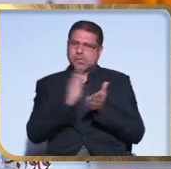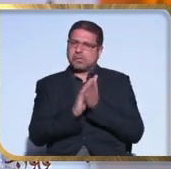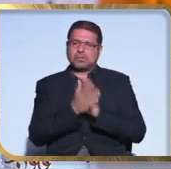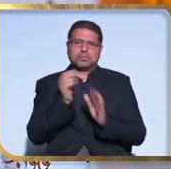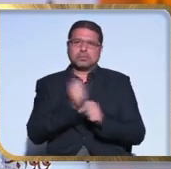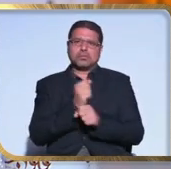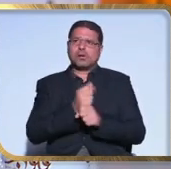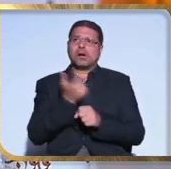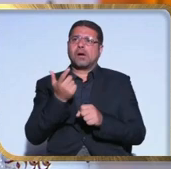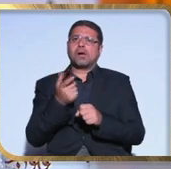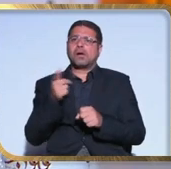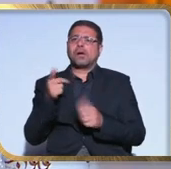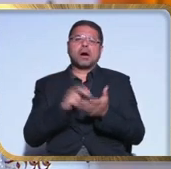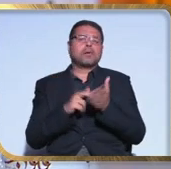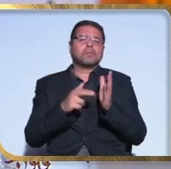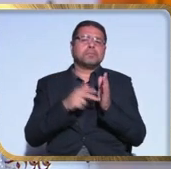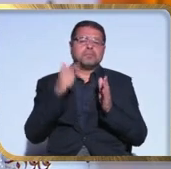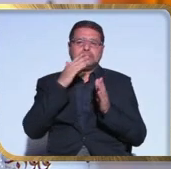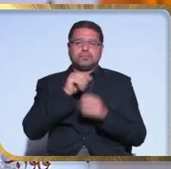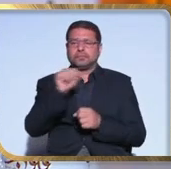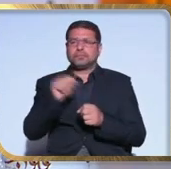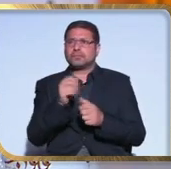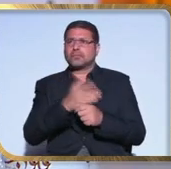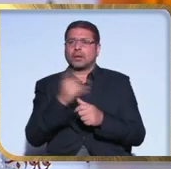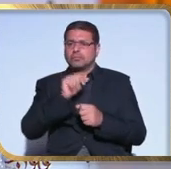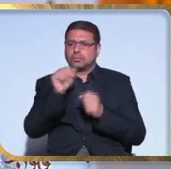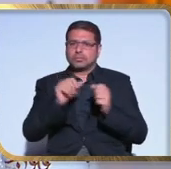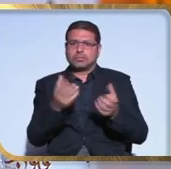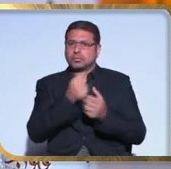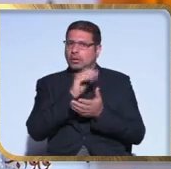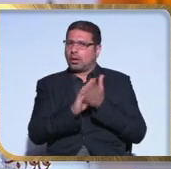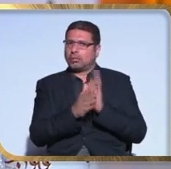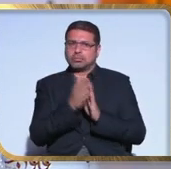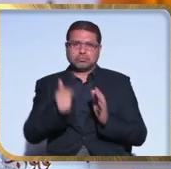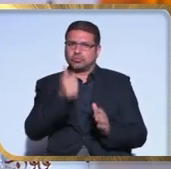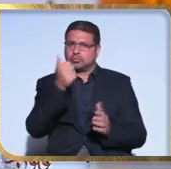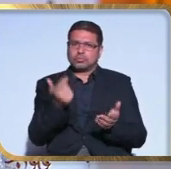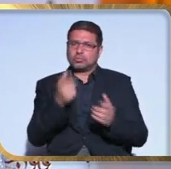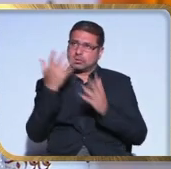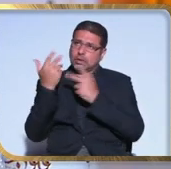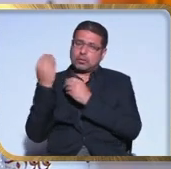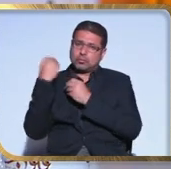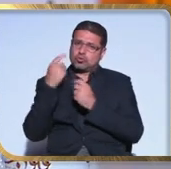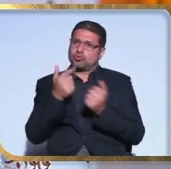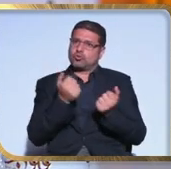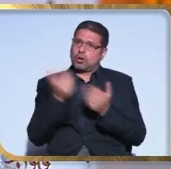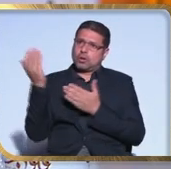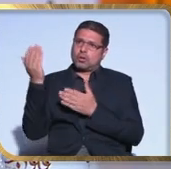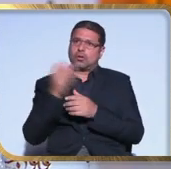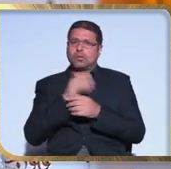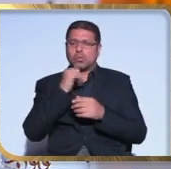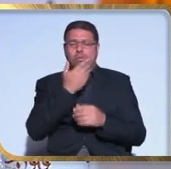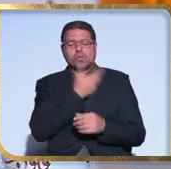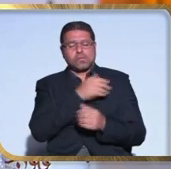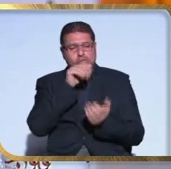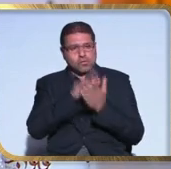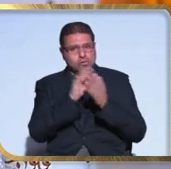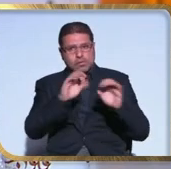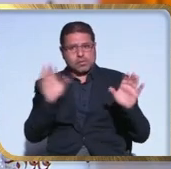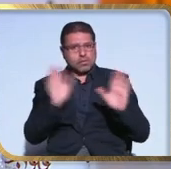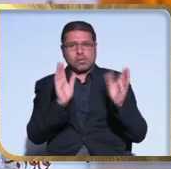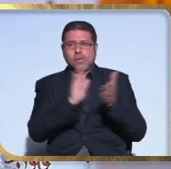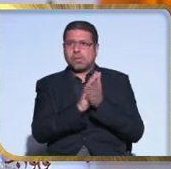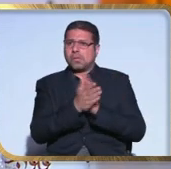بده طب ايه اللي حصل مع المغسله الغسل تحقق على كل حال ونحسبها من الشهداء ولا كفاره ولا شيء على